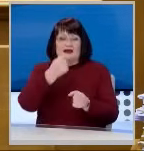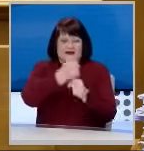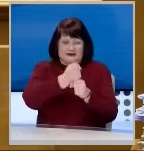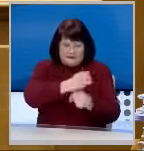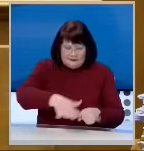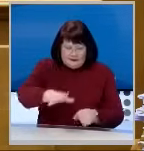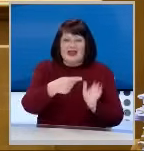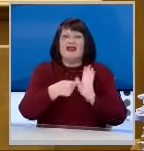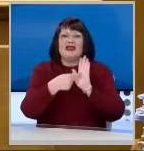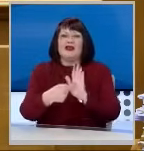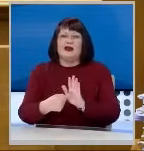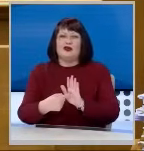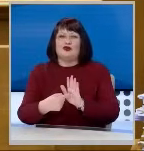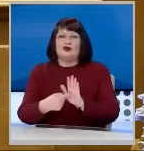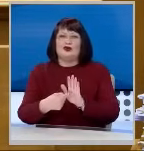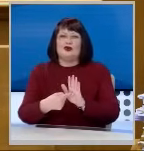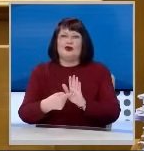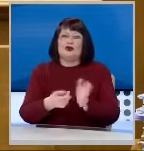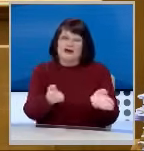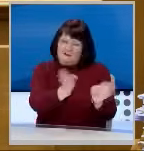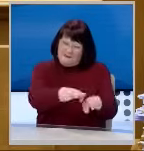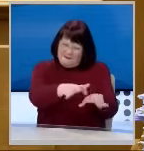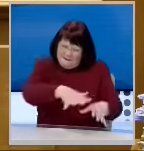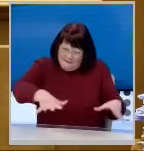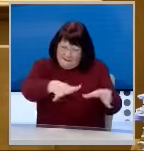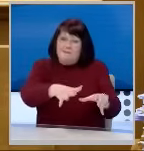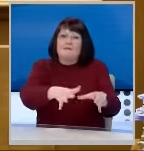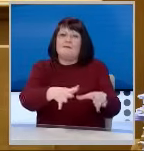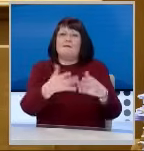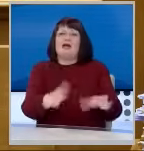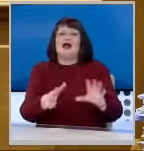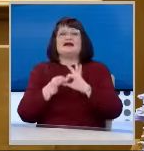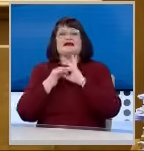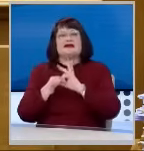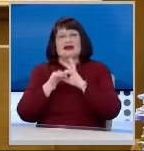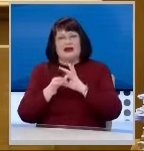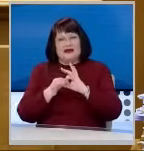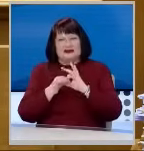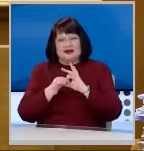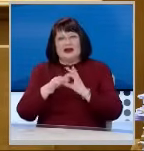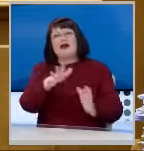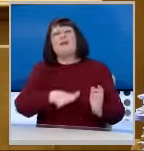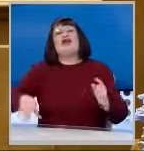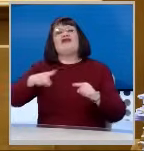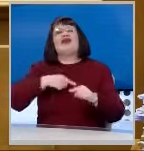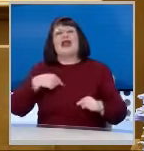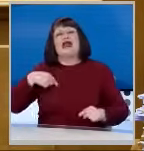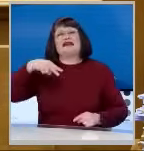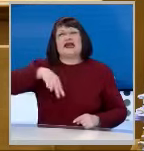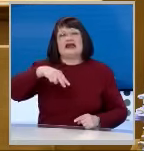αποδεικνύουν ο ότι το μπάζωμα έγινε με πλήρη συνεργασία αγοραστού και